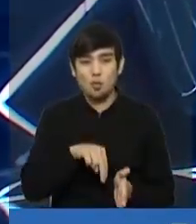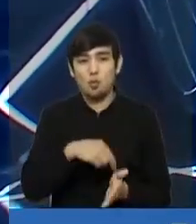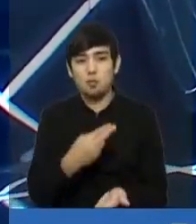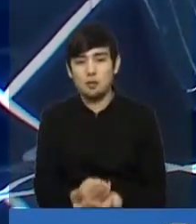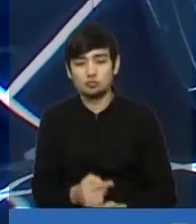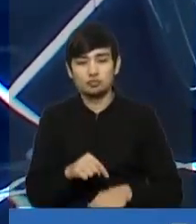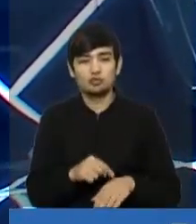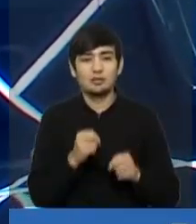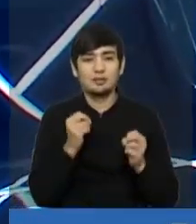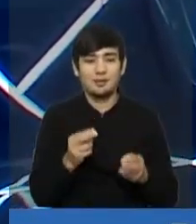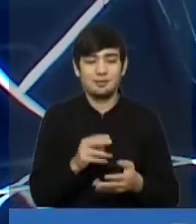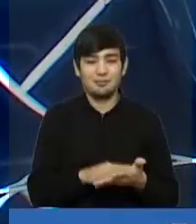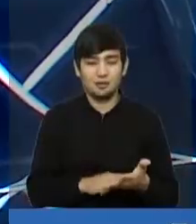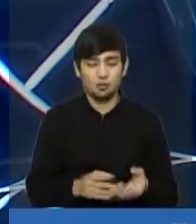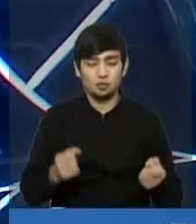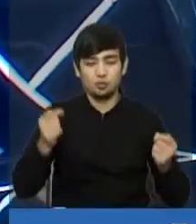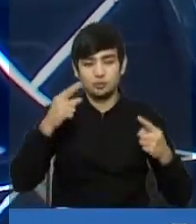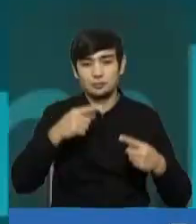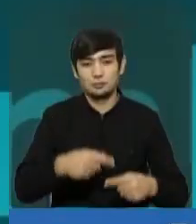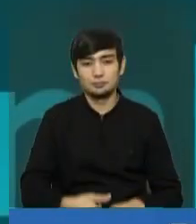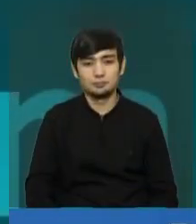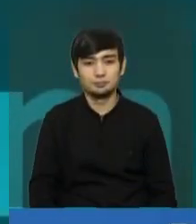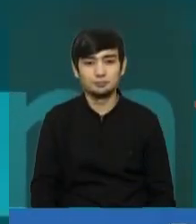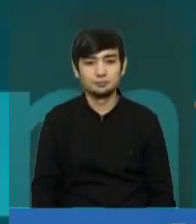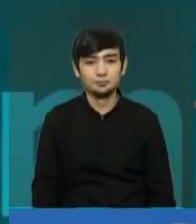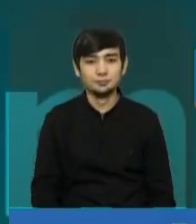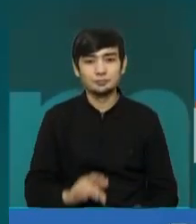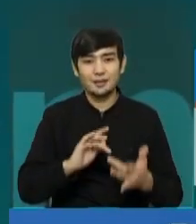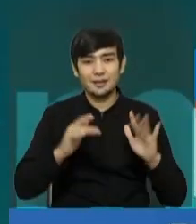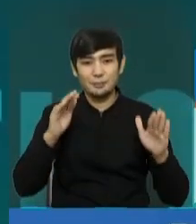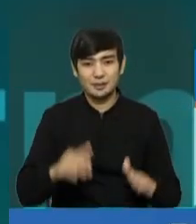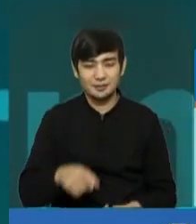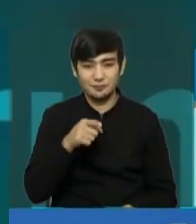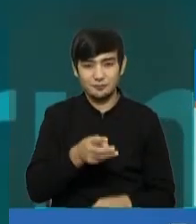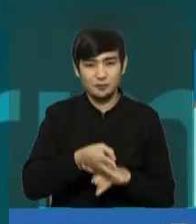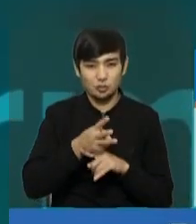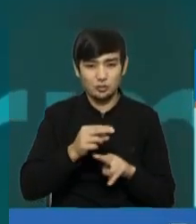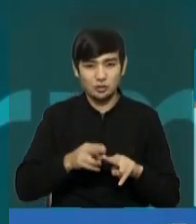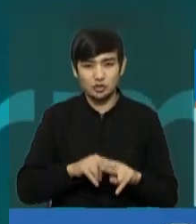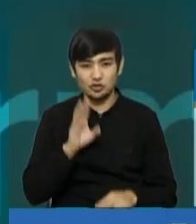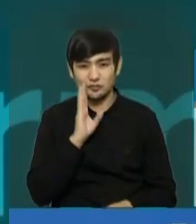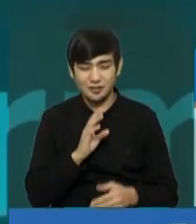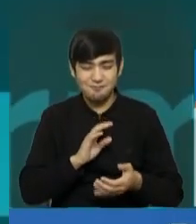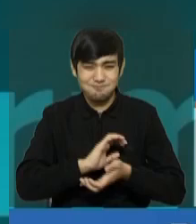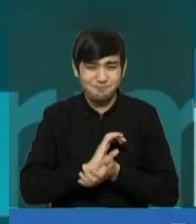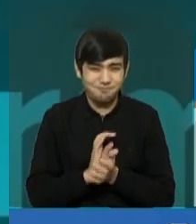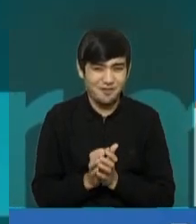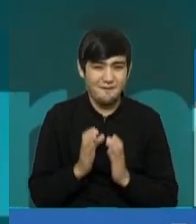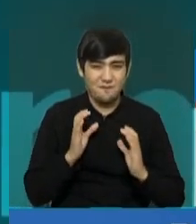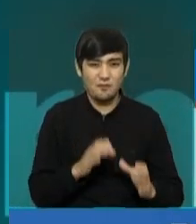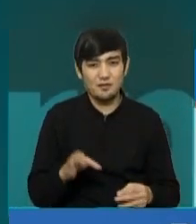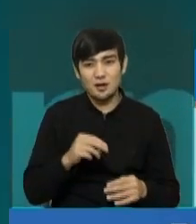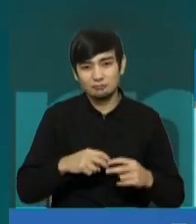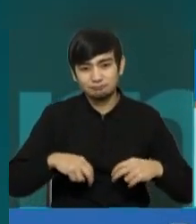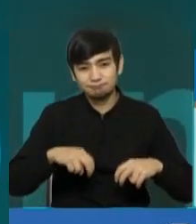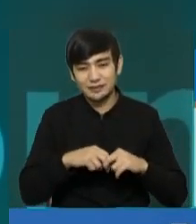жағдайы қалай? Әріптесім біліп көрген еді. Әлеуметтік желіде тараған мына видеода адамлық толы автобусқа жолаушылар кіріп